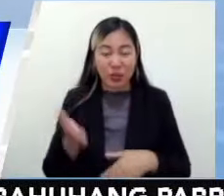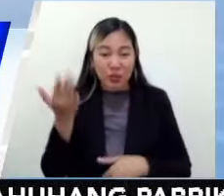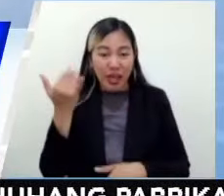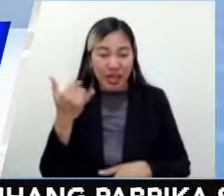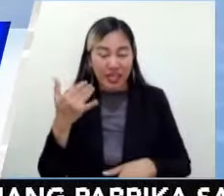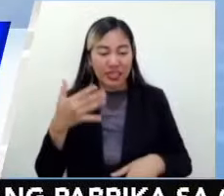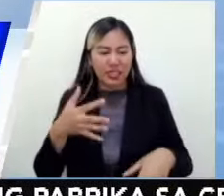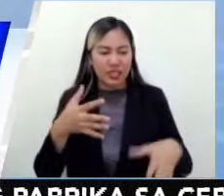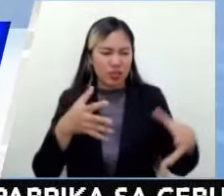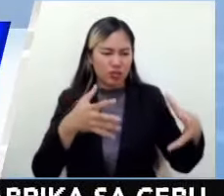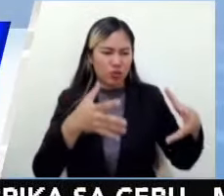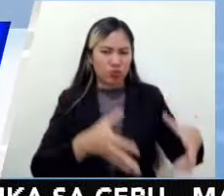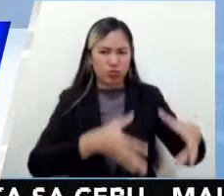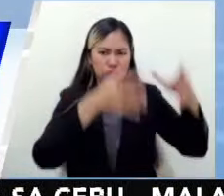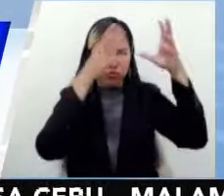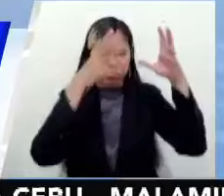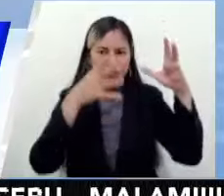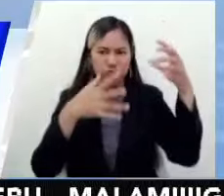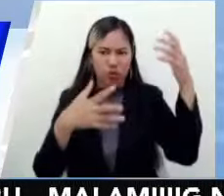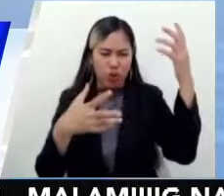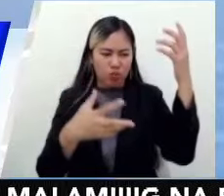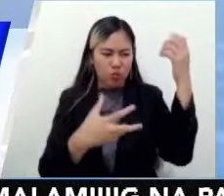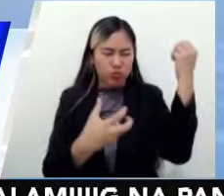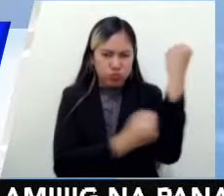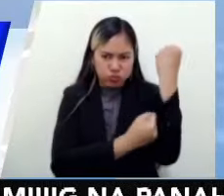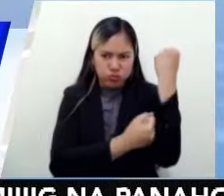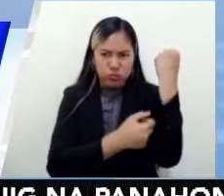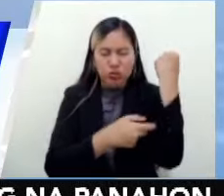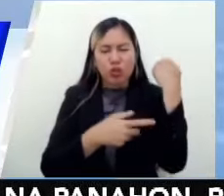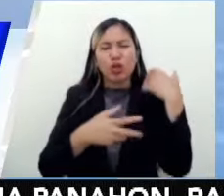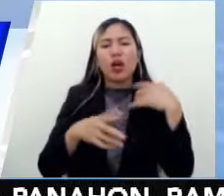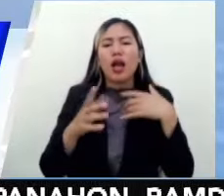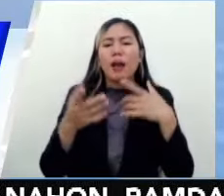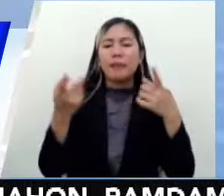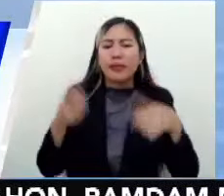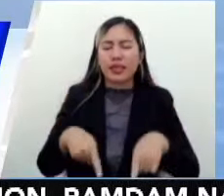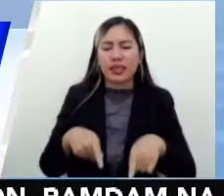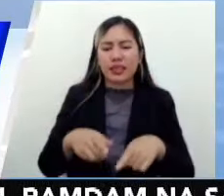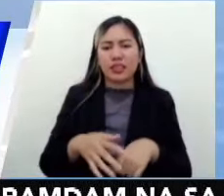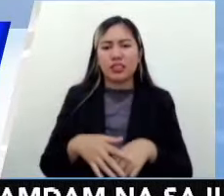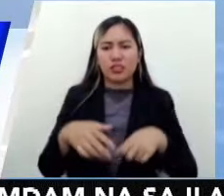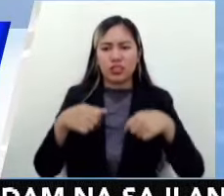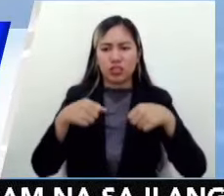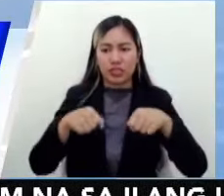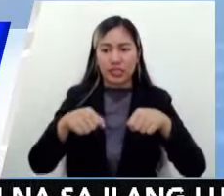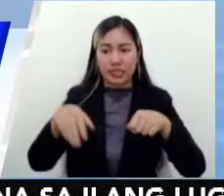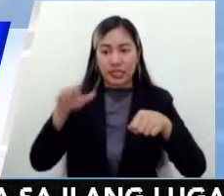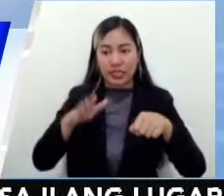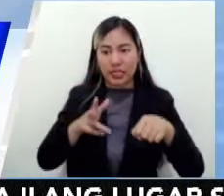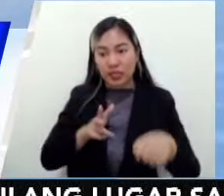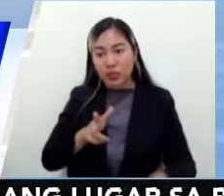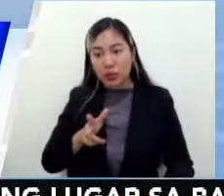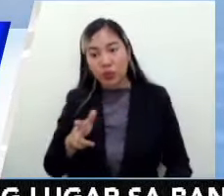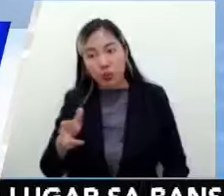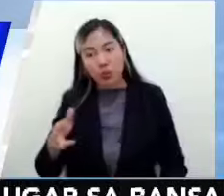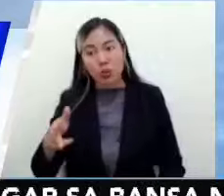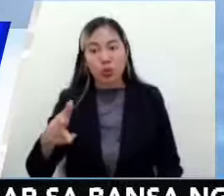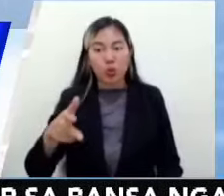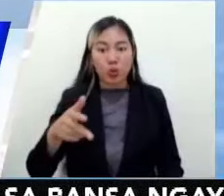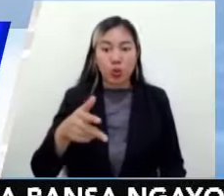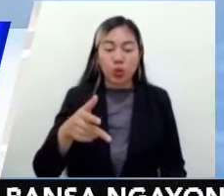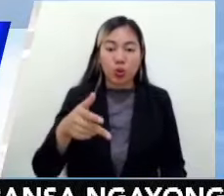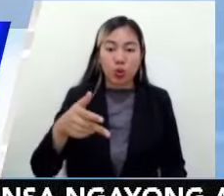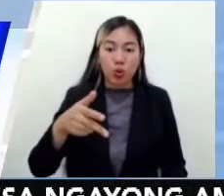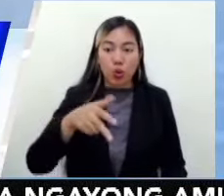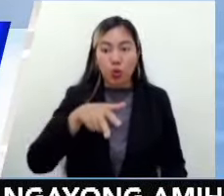kuryente. Sa imbestigasyon, nag-overshoot ang tricycle sa pakurbang bahagi ng kalsada. Nahulog sa shoulder lane